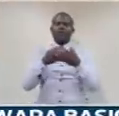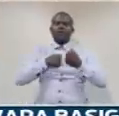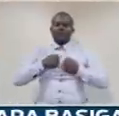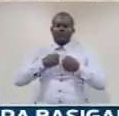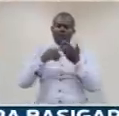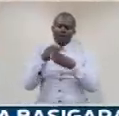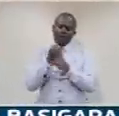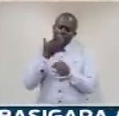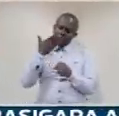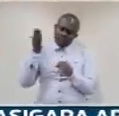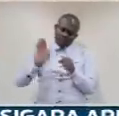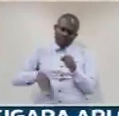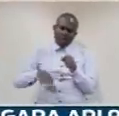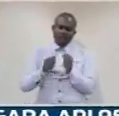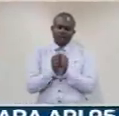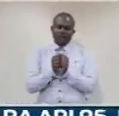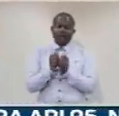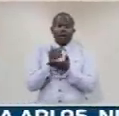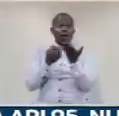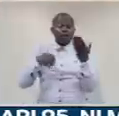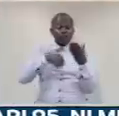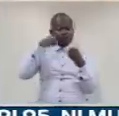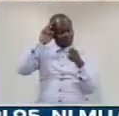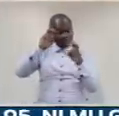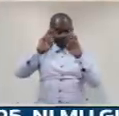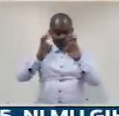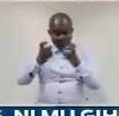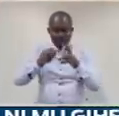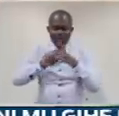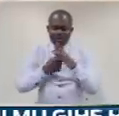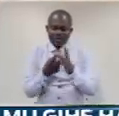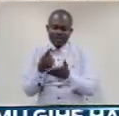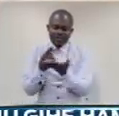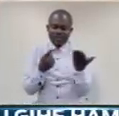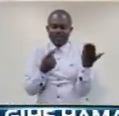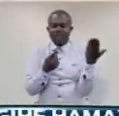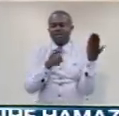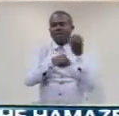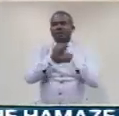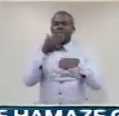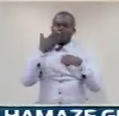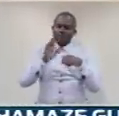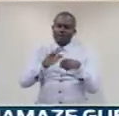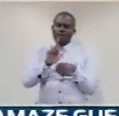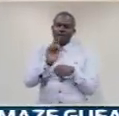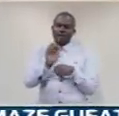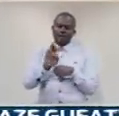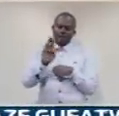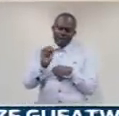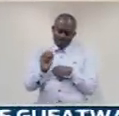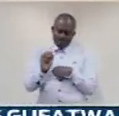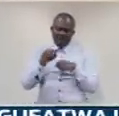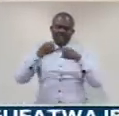yarawuhemukiye aho twumvaga ko yashinze ibikorwa bya RTLM iyo radiyo